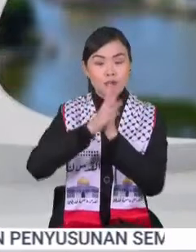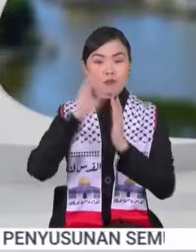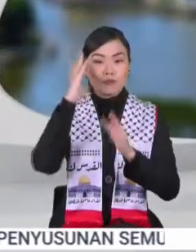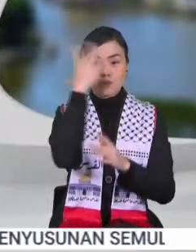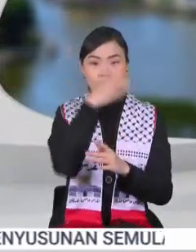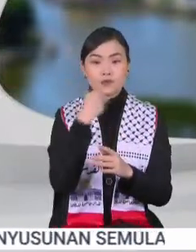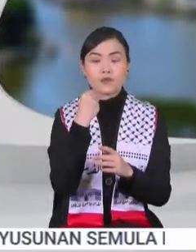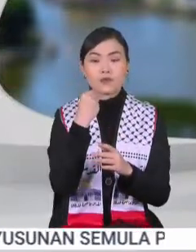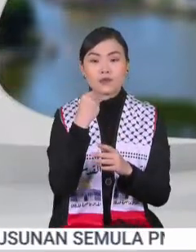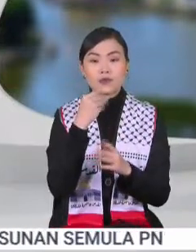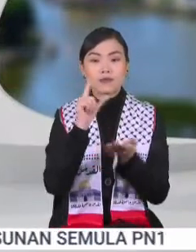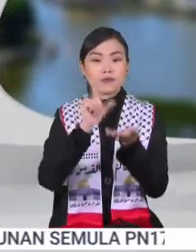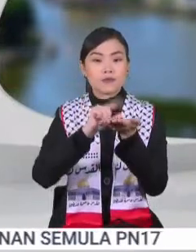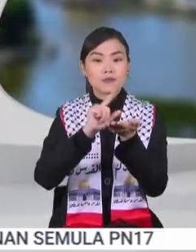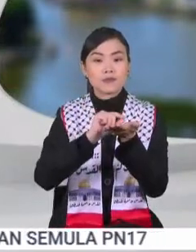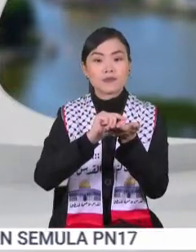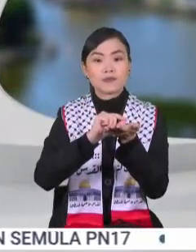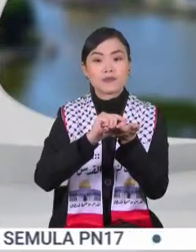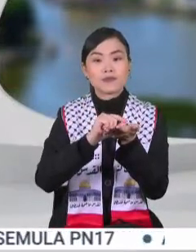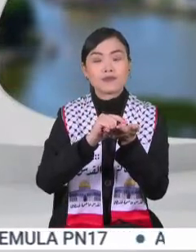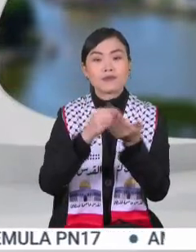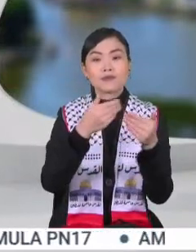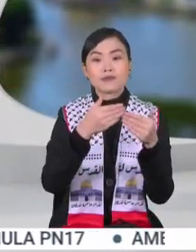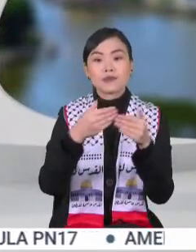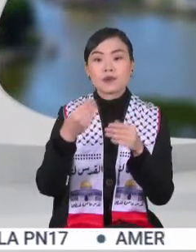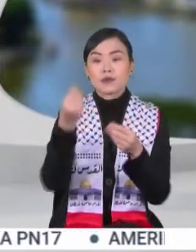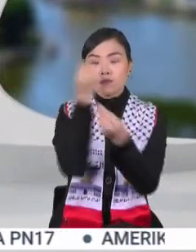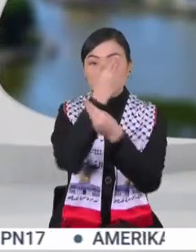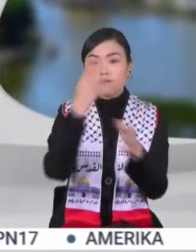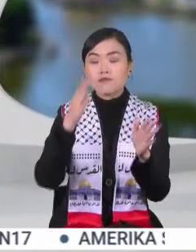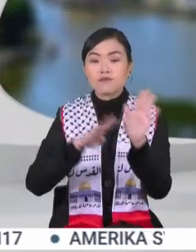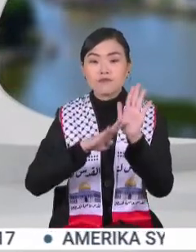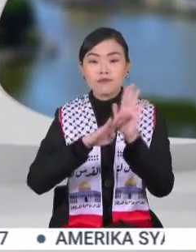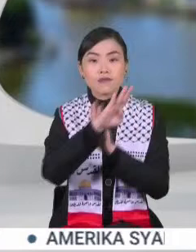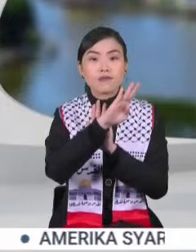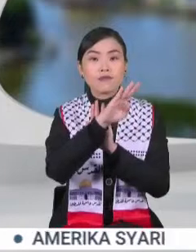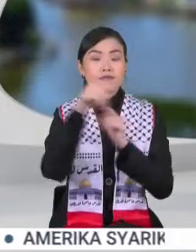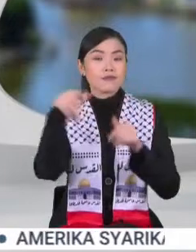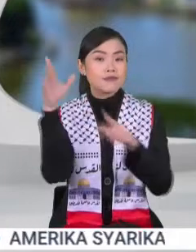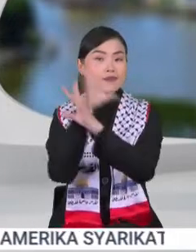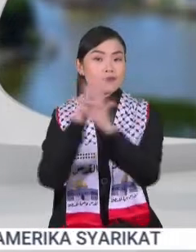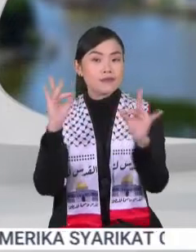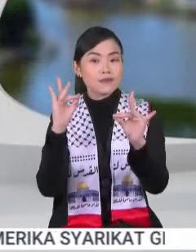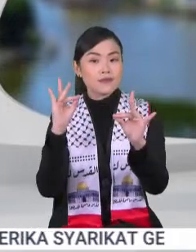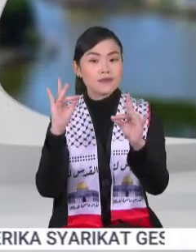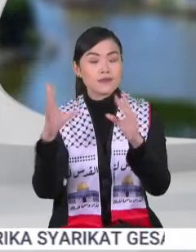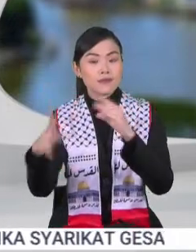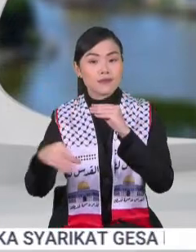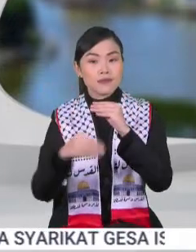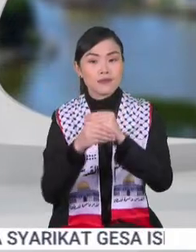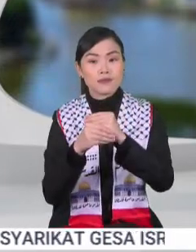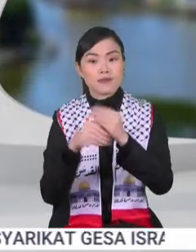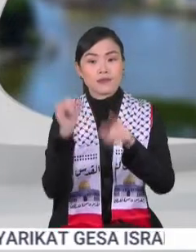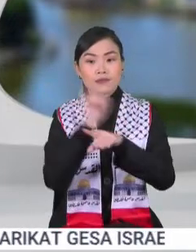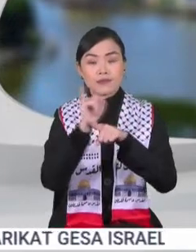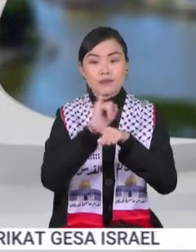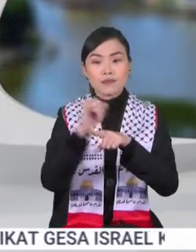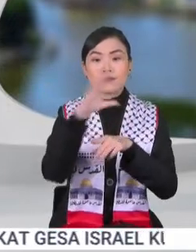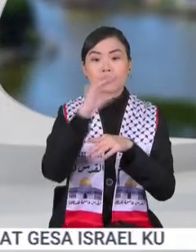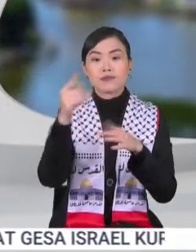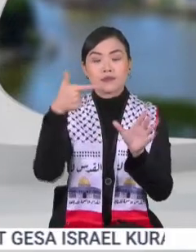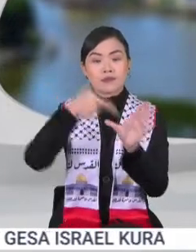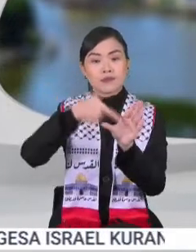pengamal media terus diseru menyampaikan maklumat-maklumat pembangunan yang ada di Sarawak termasuk perkembangan industri minyak dan